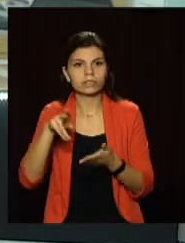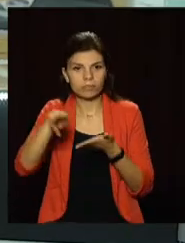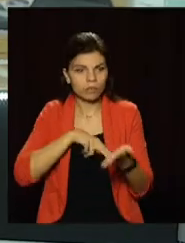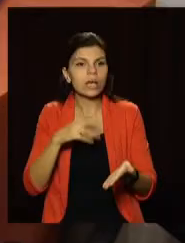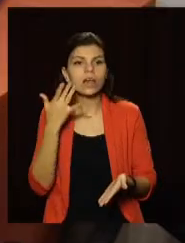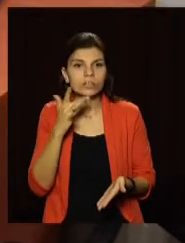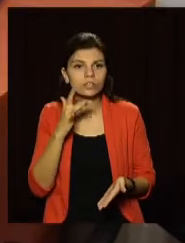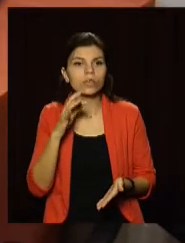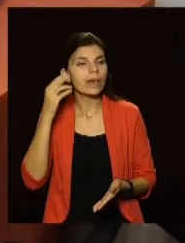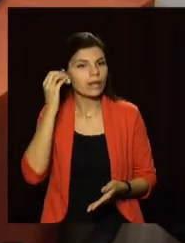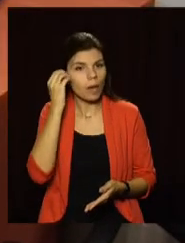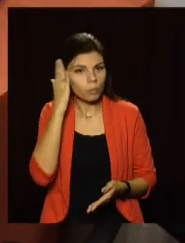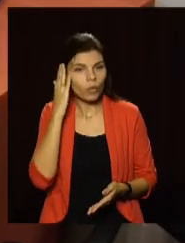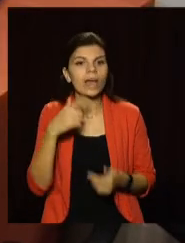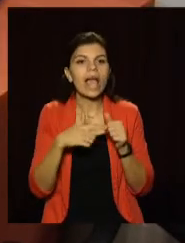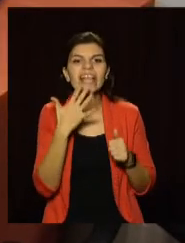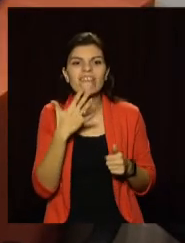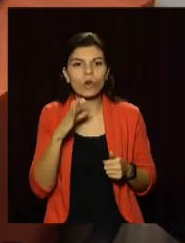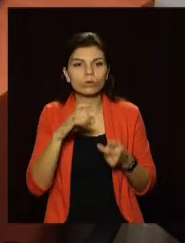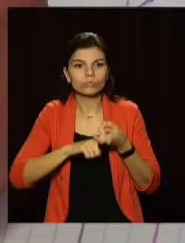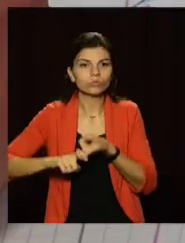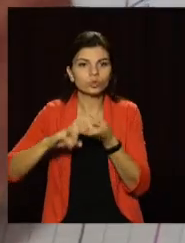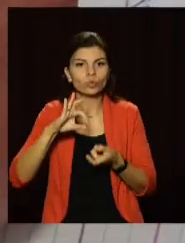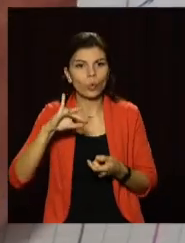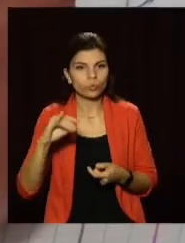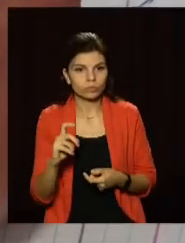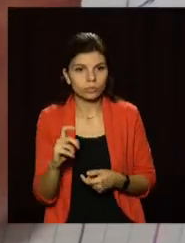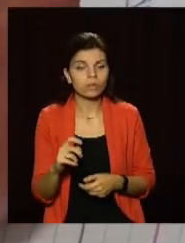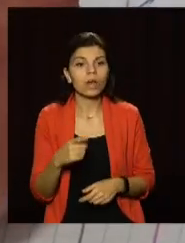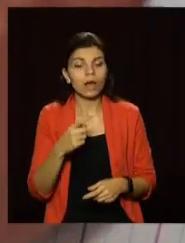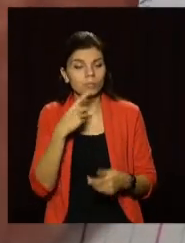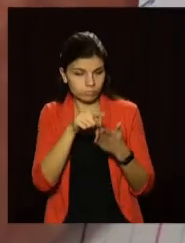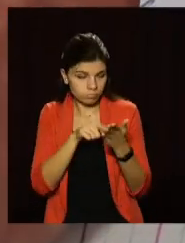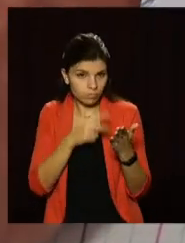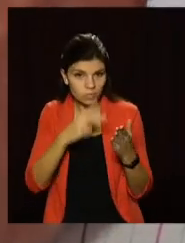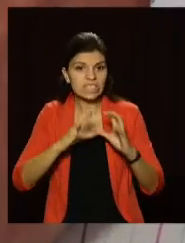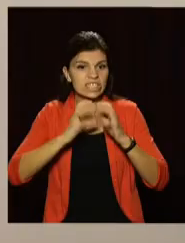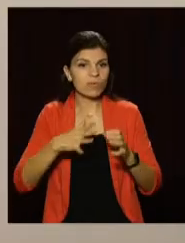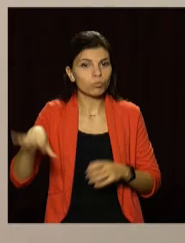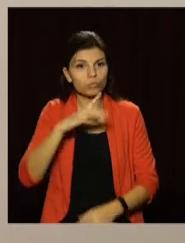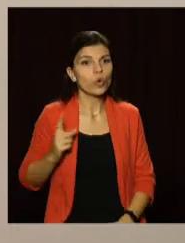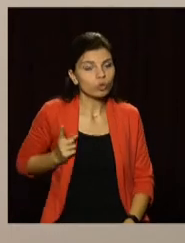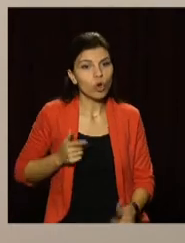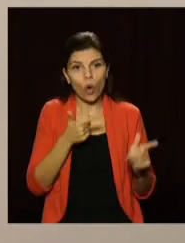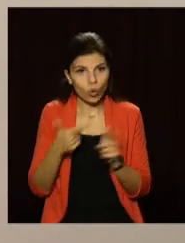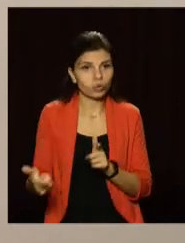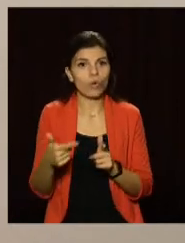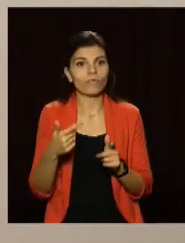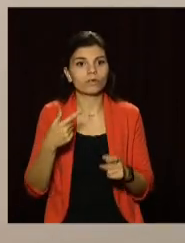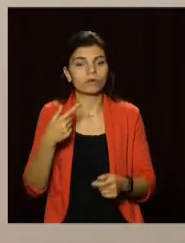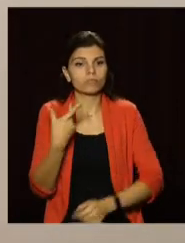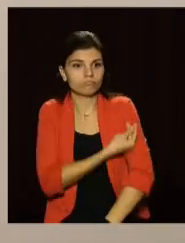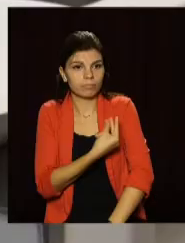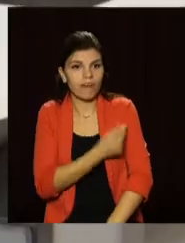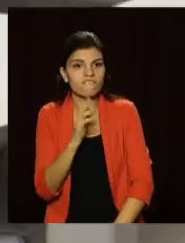США, Японії або Євросоюзі. За найбільш оптимістичними прогнозами, світ може очікувати на готову та повністю